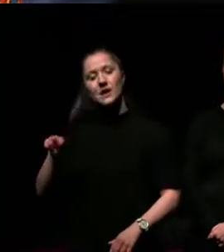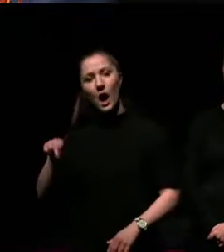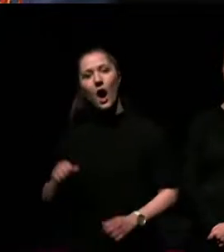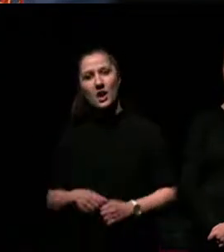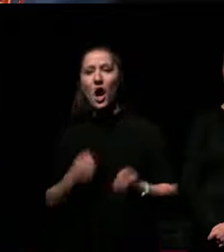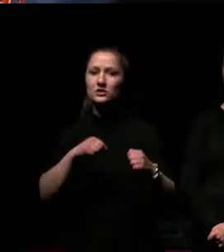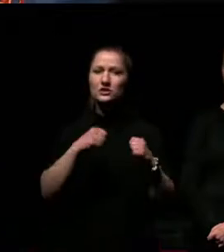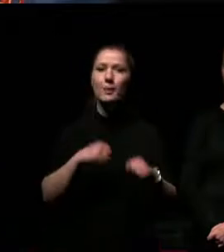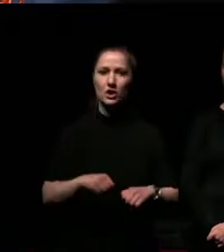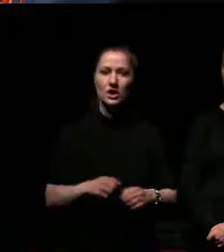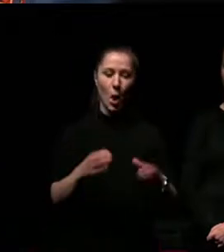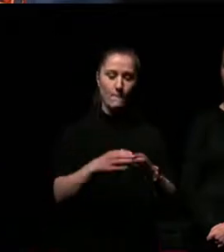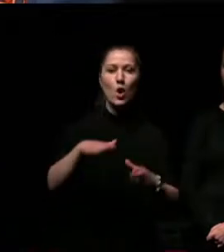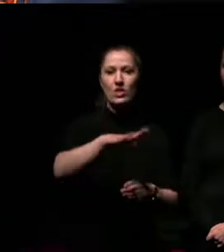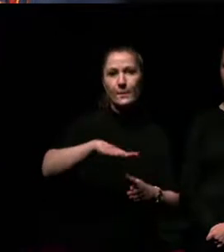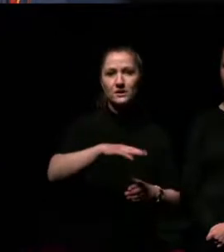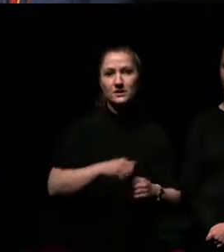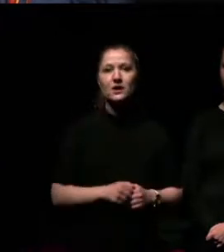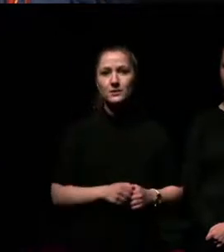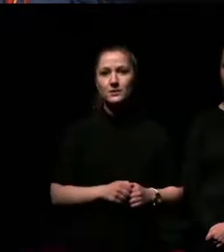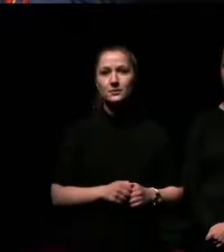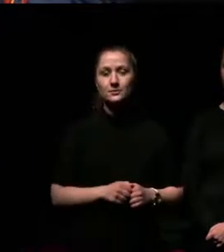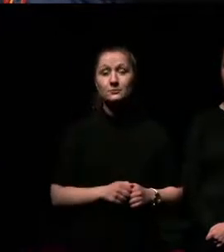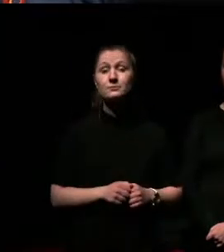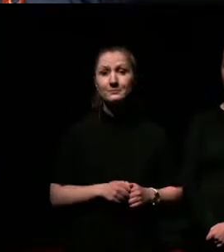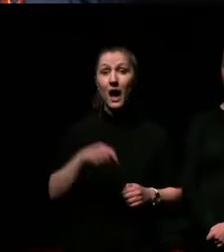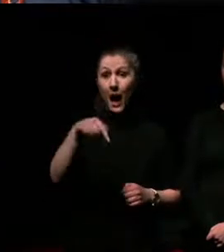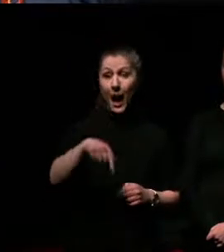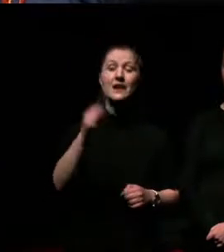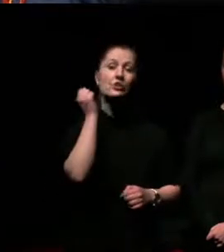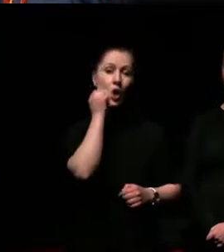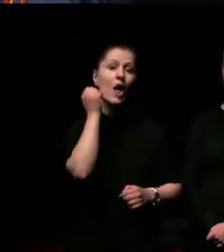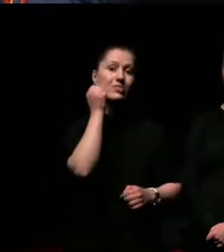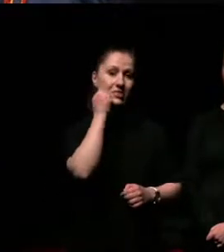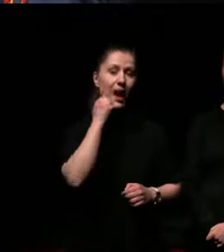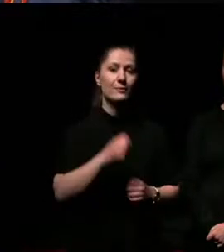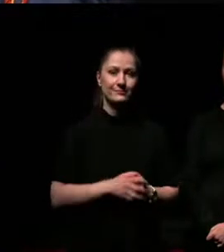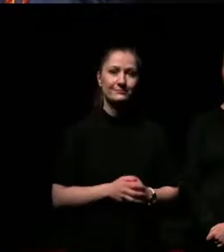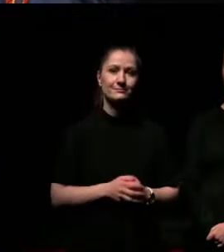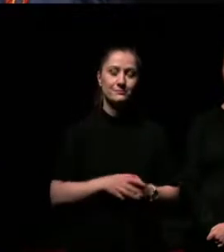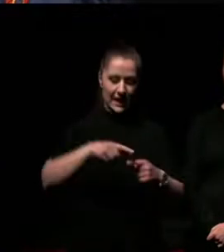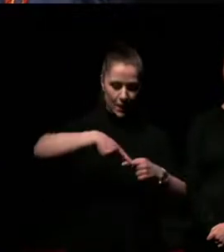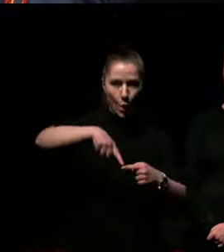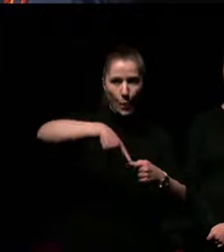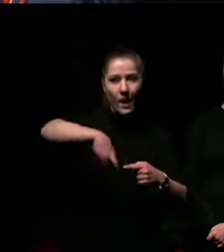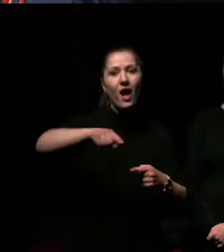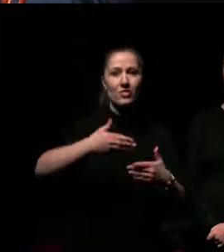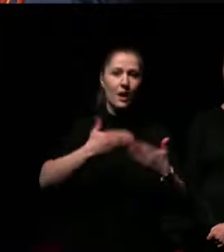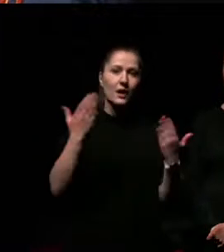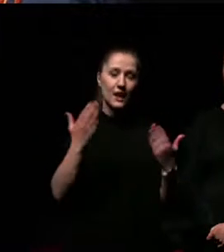digitale arrangementer og møteplasser her i Trondheim i løpet av dagen.